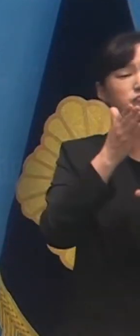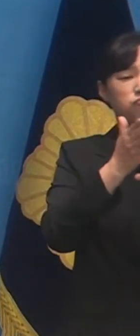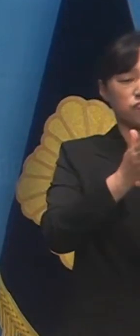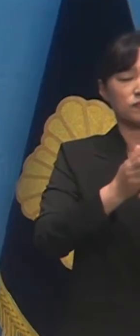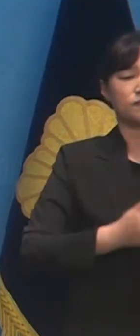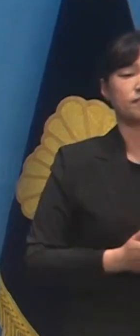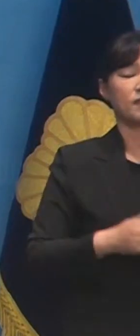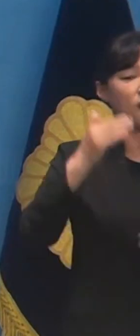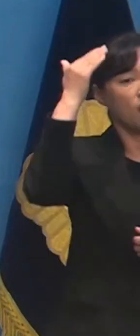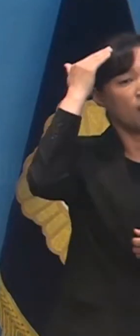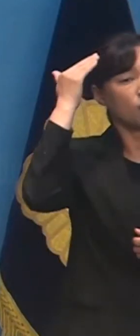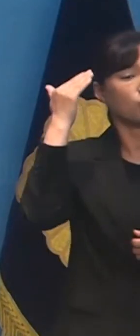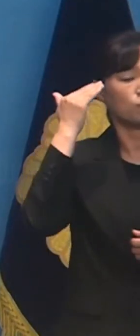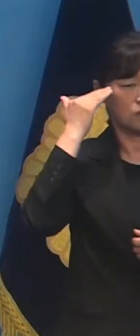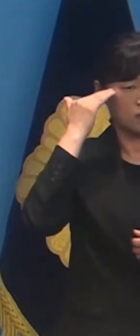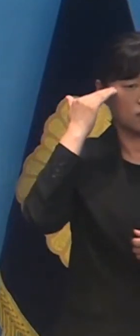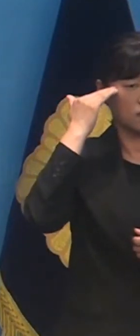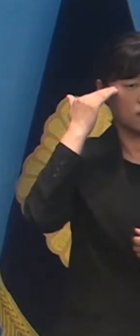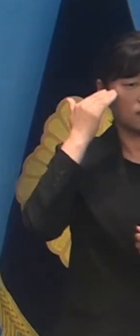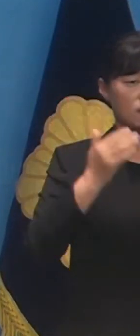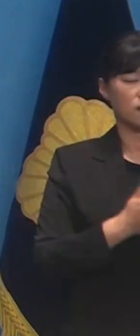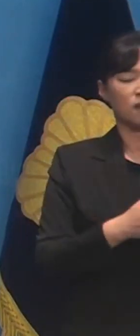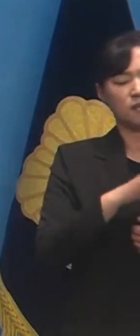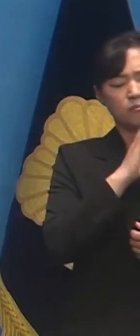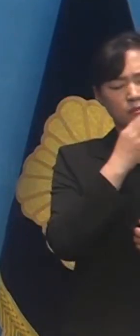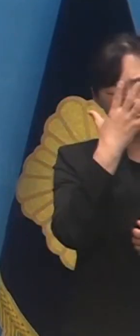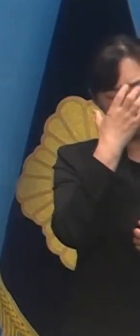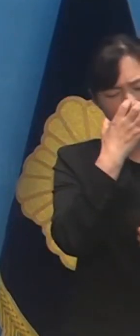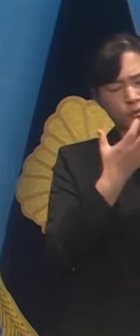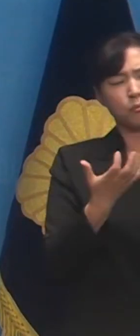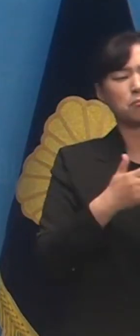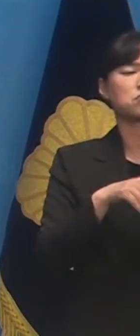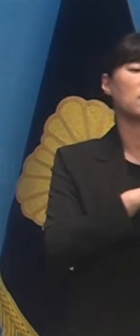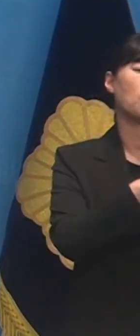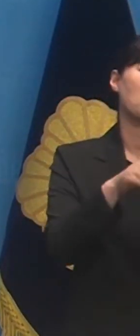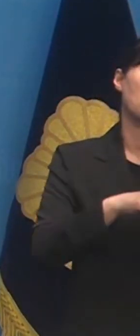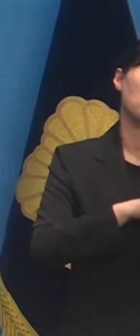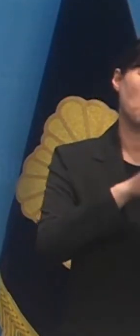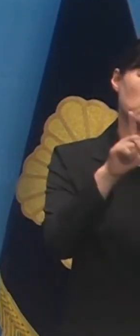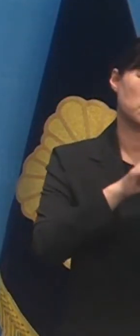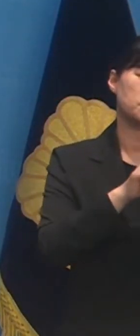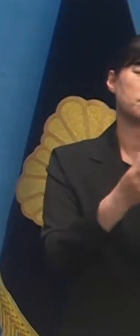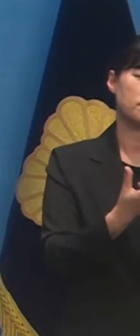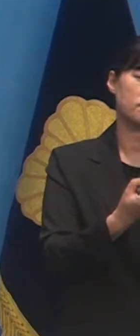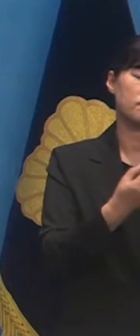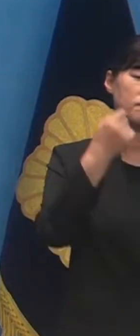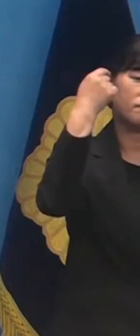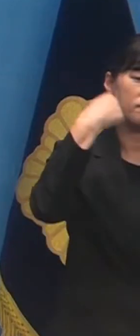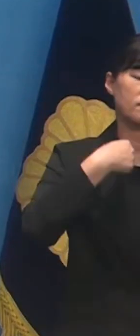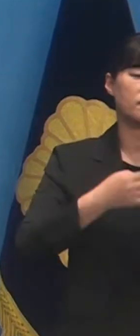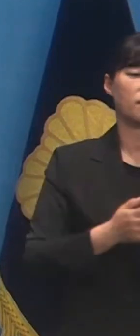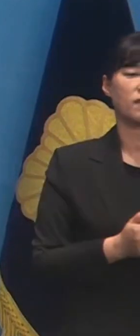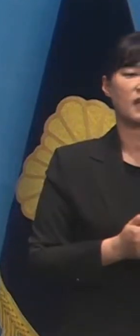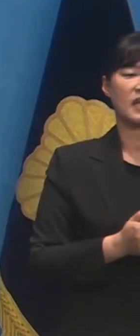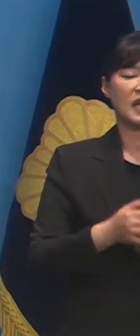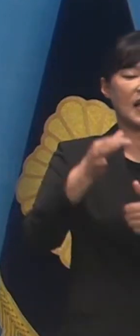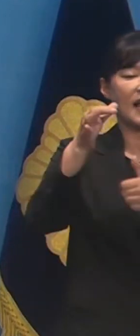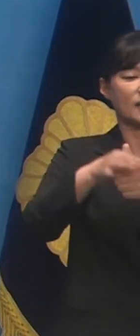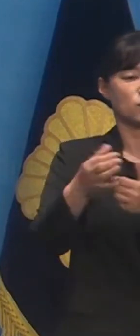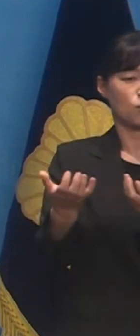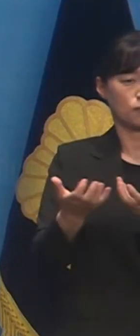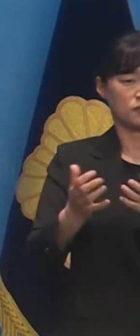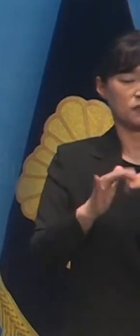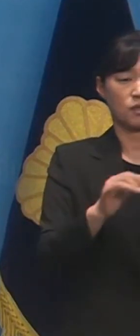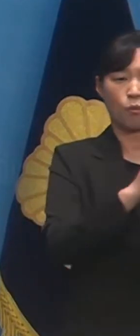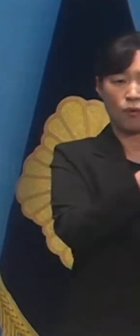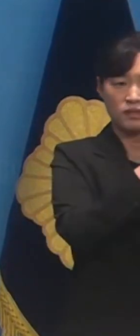중입니다. 대한민국의 우울한 어떤 노동 현실을 상징적으로 보여주는 상황인데요. 하청업체